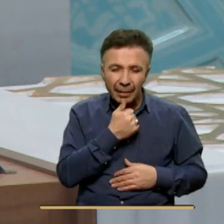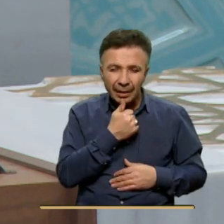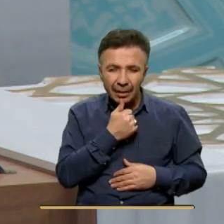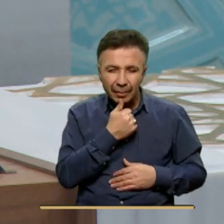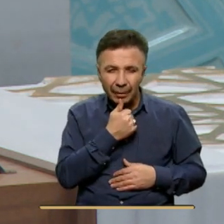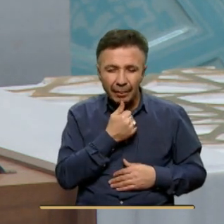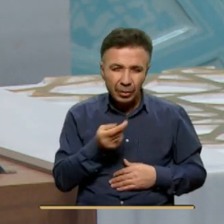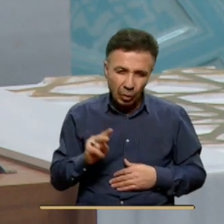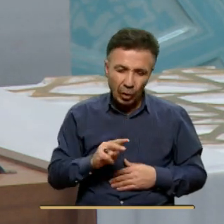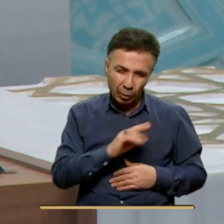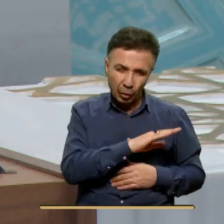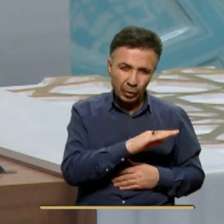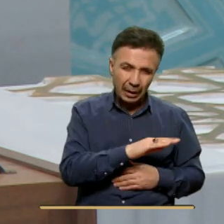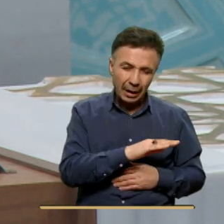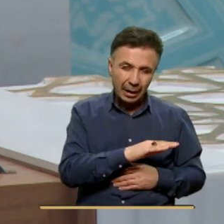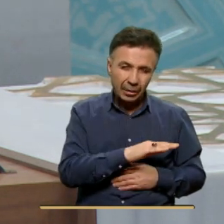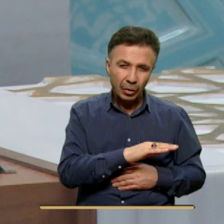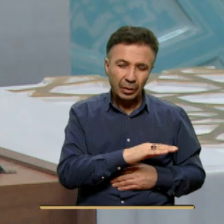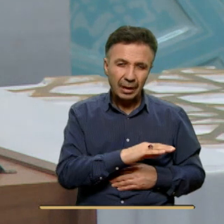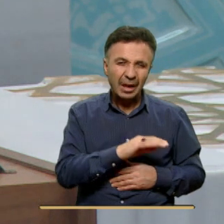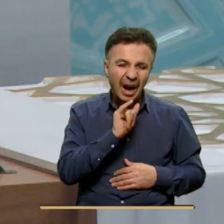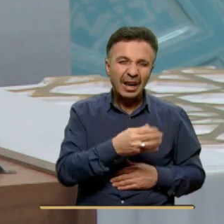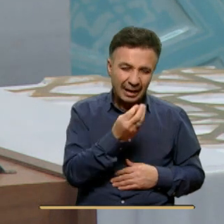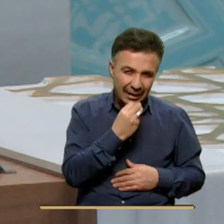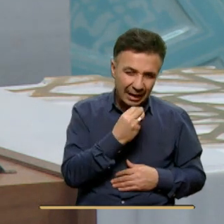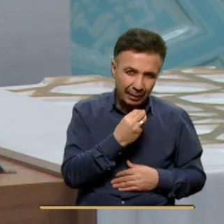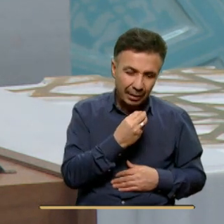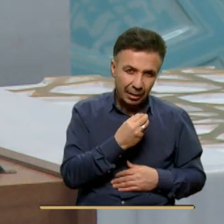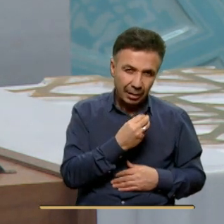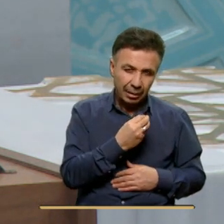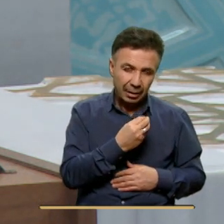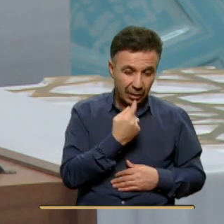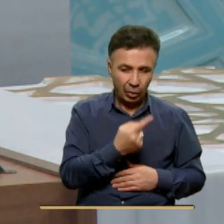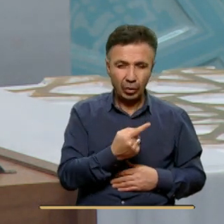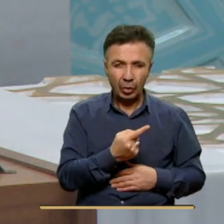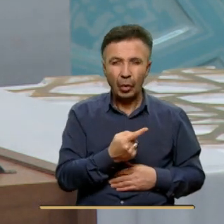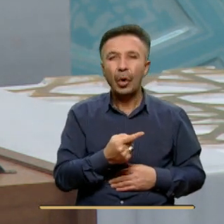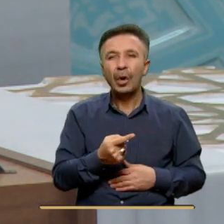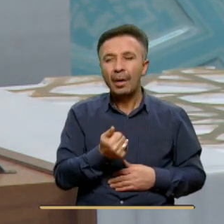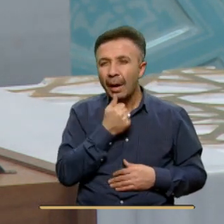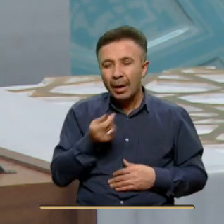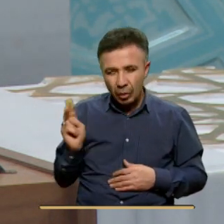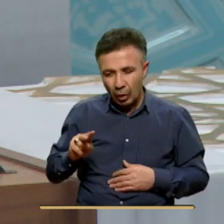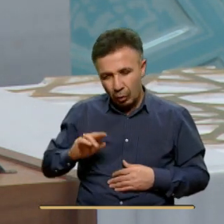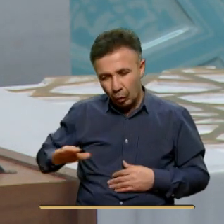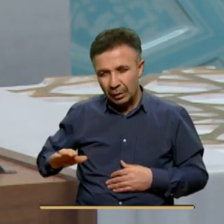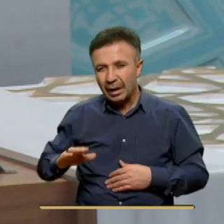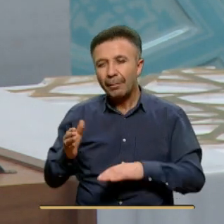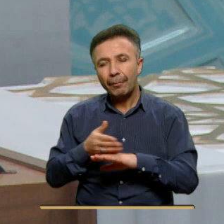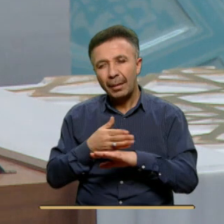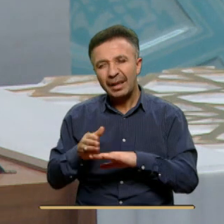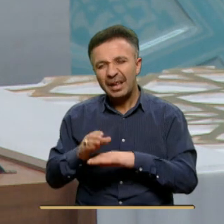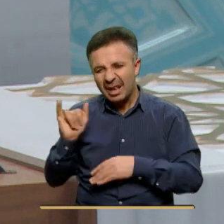Nitekim o yetimlerin mallarını haksızca yeme hususunda da